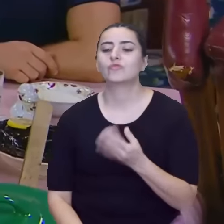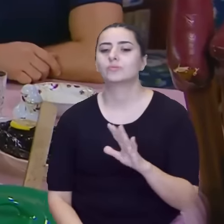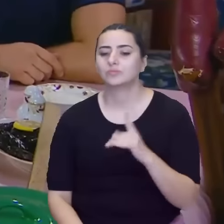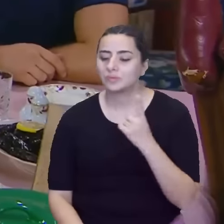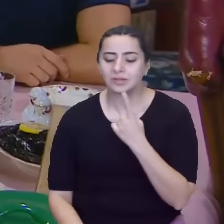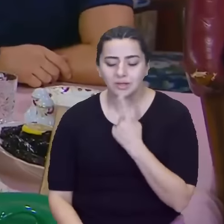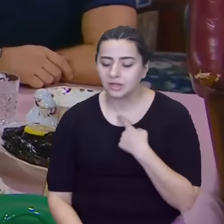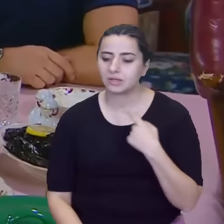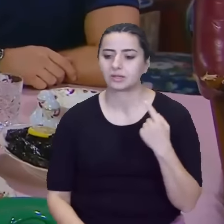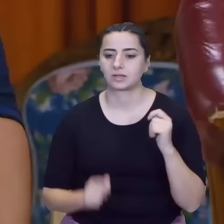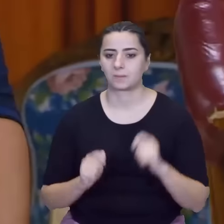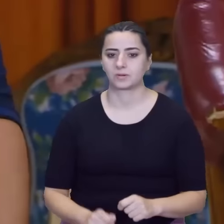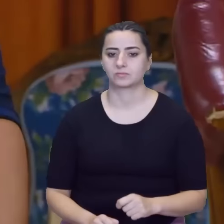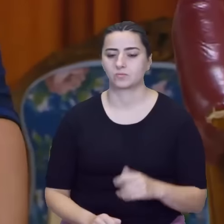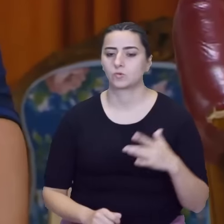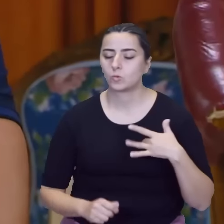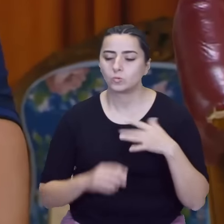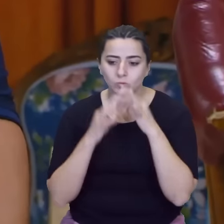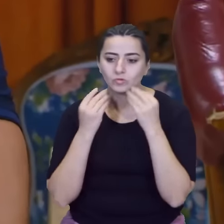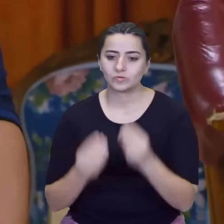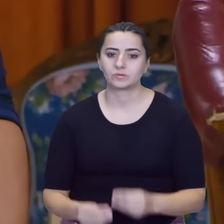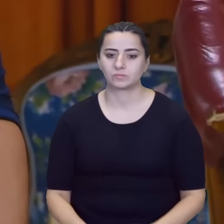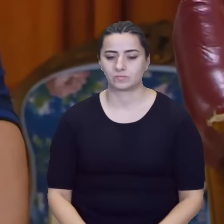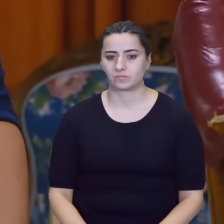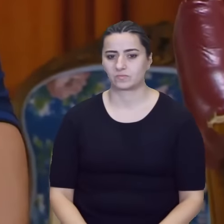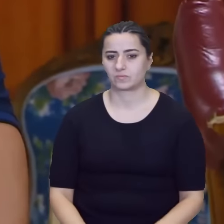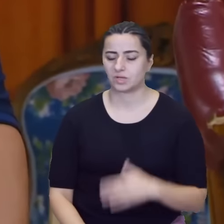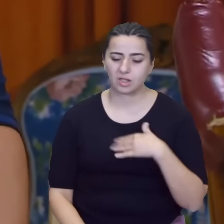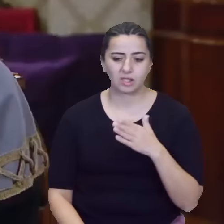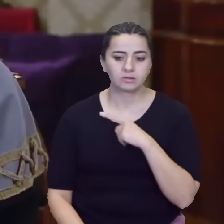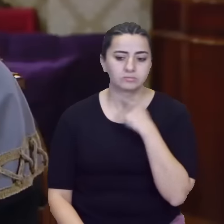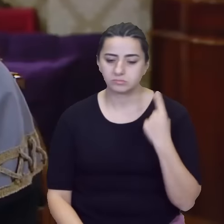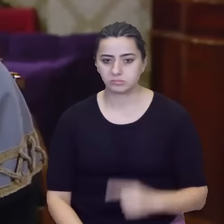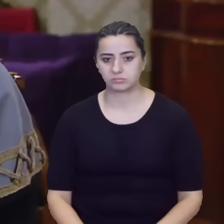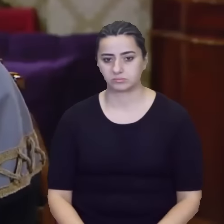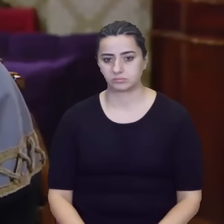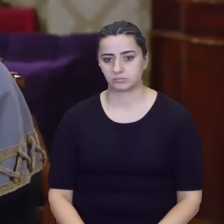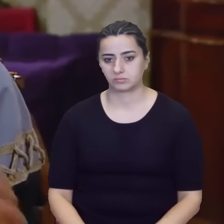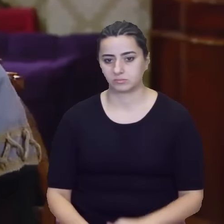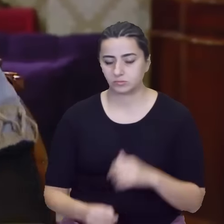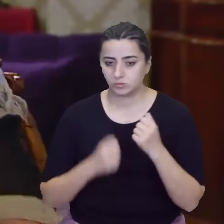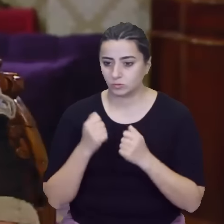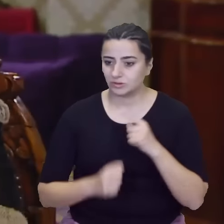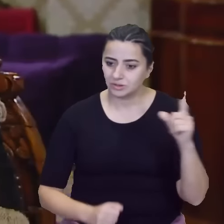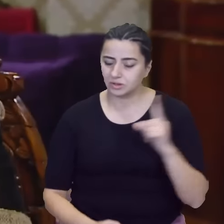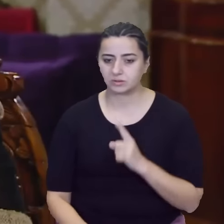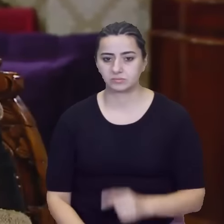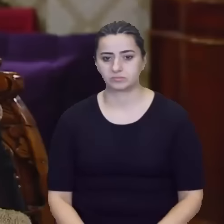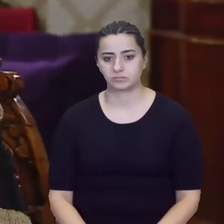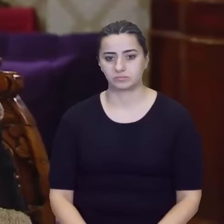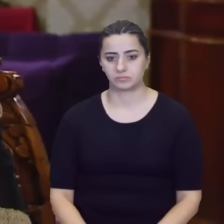Bir dediğini iki etmezdim. Gönlünü hoş tutardım. Hiç ikiletmezdim bile yani. Koşar gider alır gelirdim